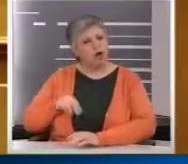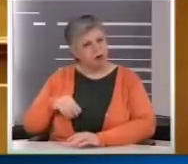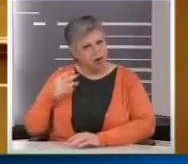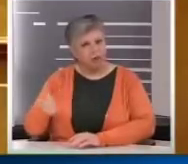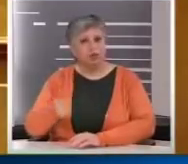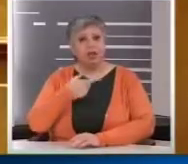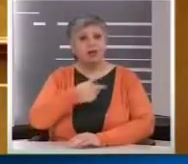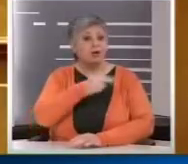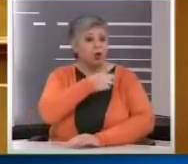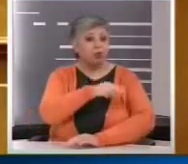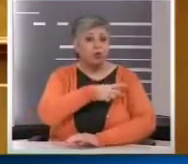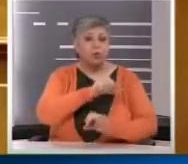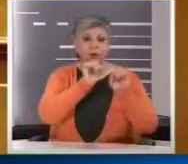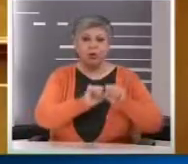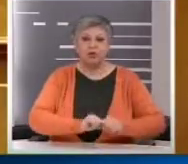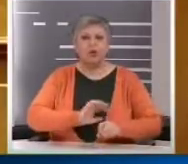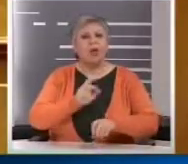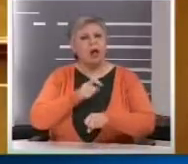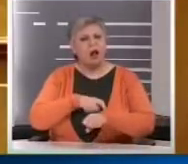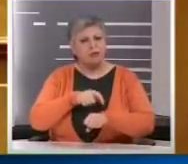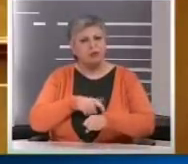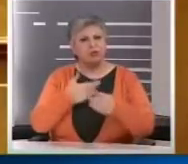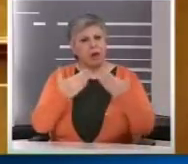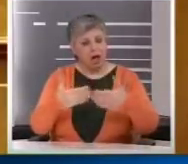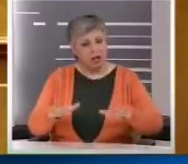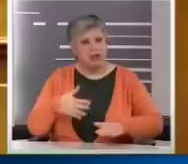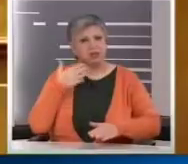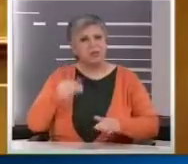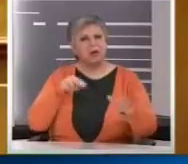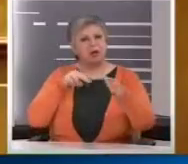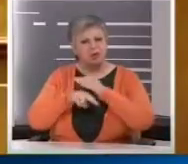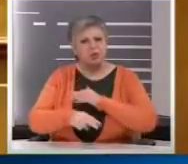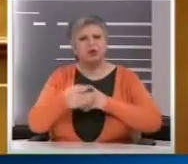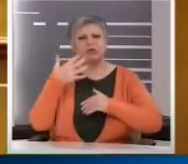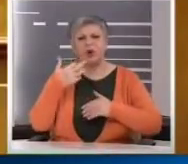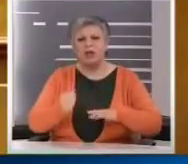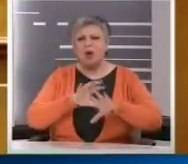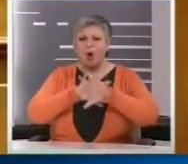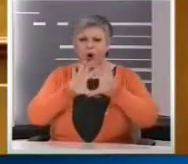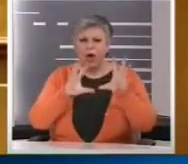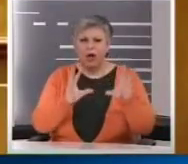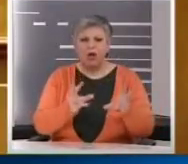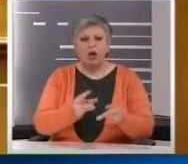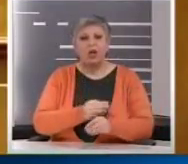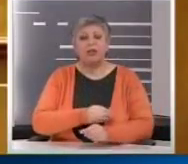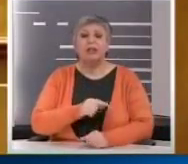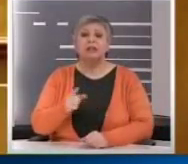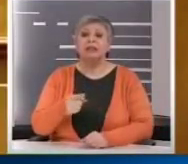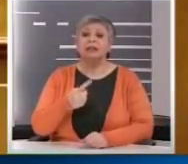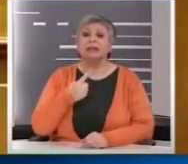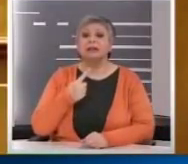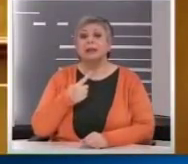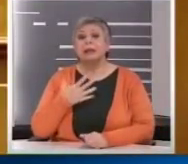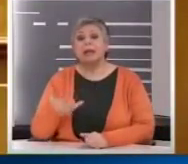και κάνει χειρουργία και κάνει τα πάντα και καλύπτει το νησί. Και βρήκατε ότι αυτός που στείλαμε τώρα διοικητή είχε, λέει,